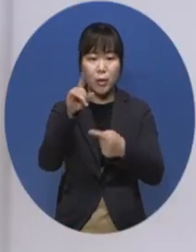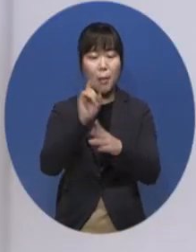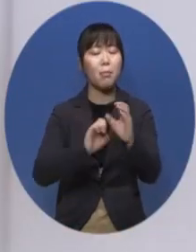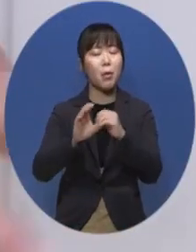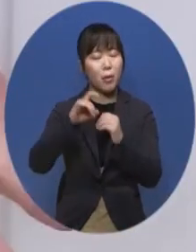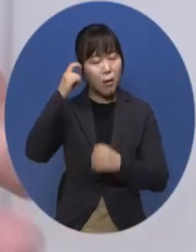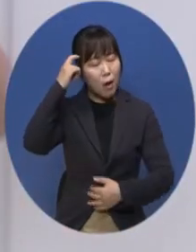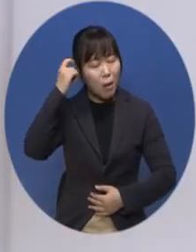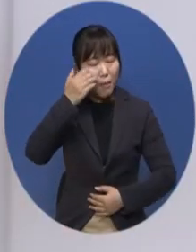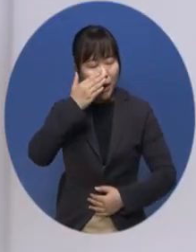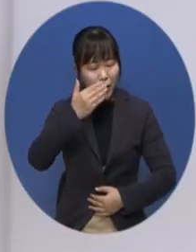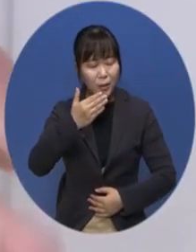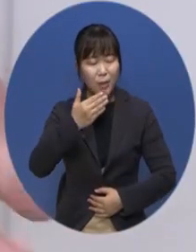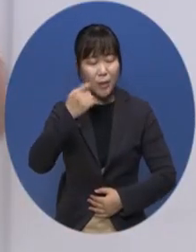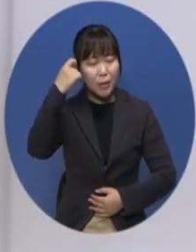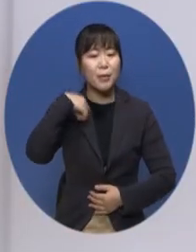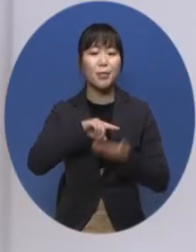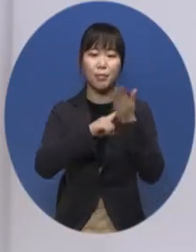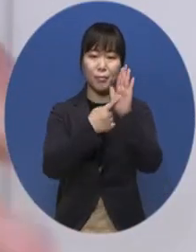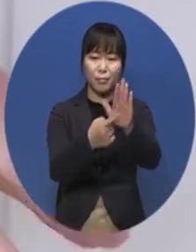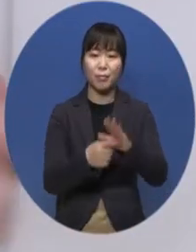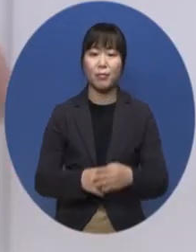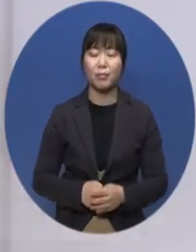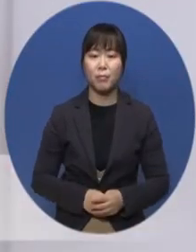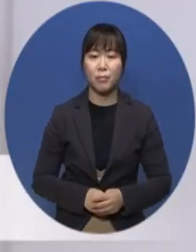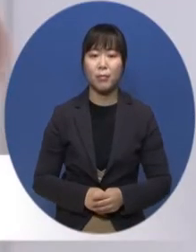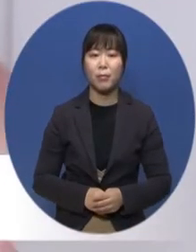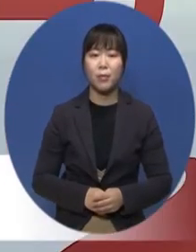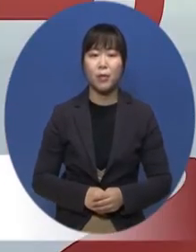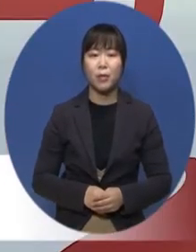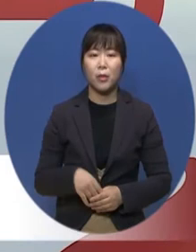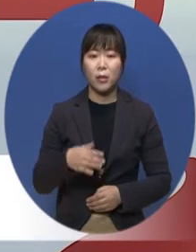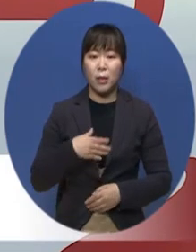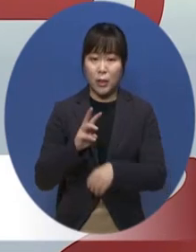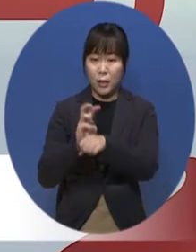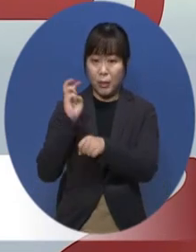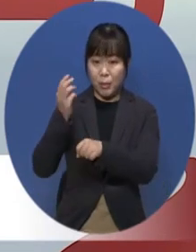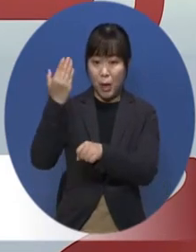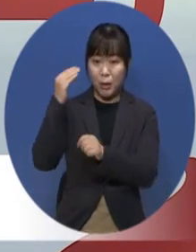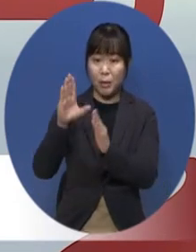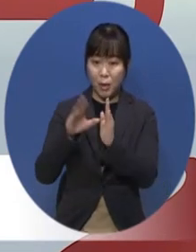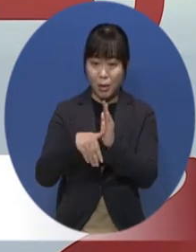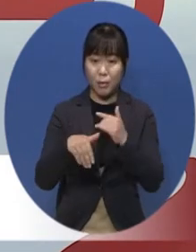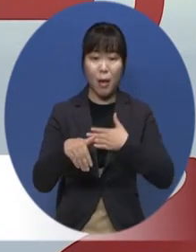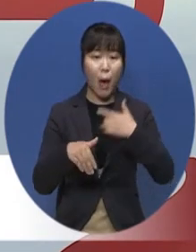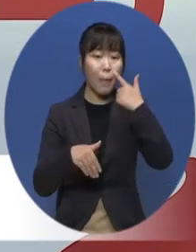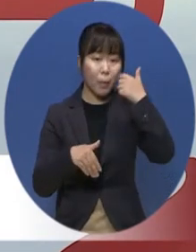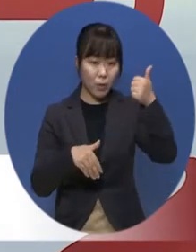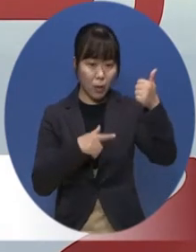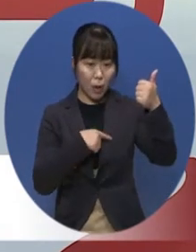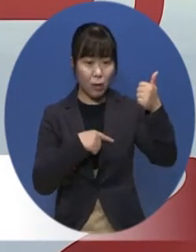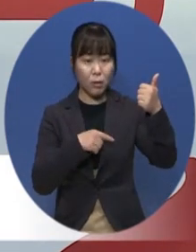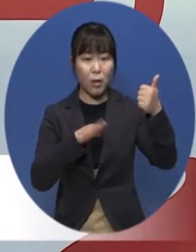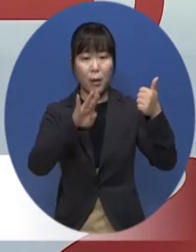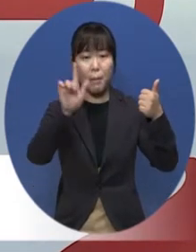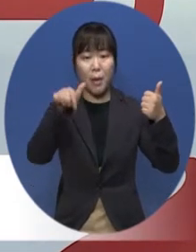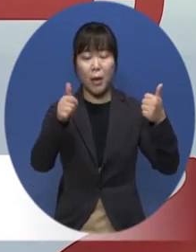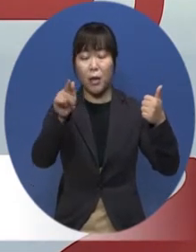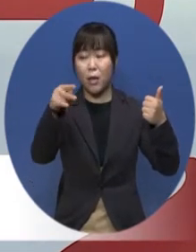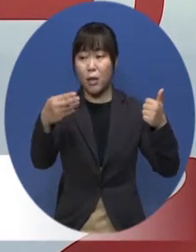있었다며 소감을 밝혔습니다. 저는 30년 전에 저희 아버님께서 백혈병